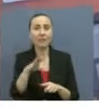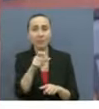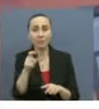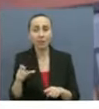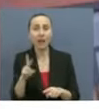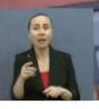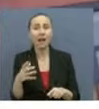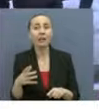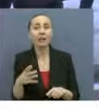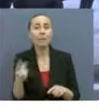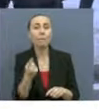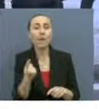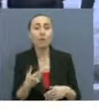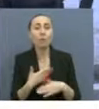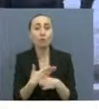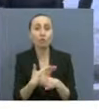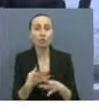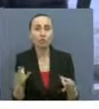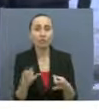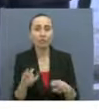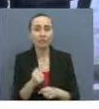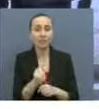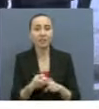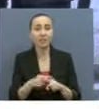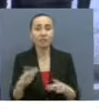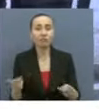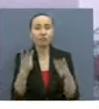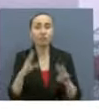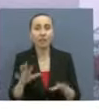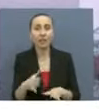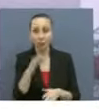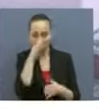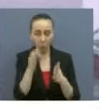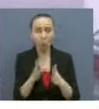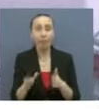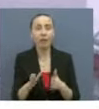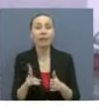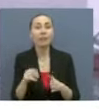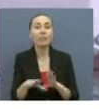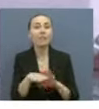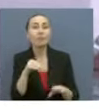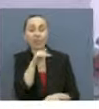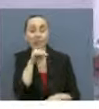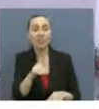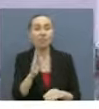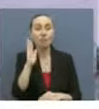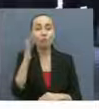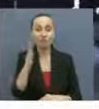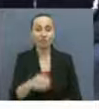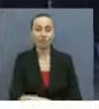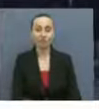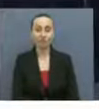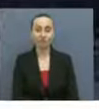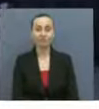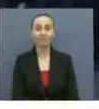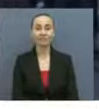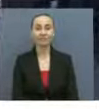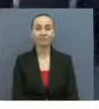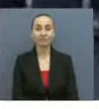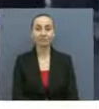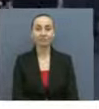первую помощь в случае возгорания. Для некоторых полученный опыт может повлиять на выбор профессии в будущем. Анель Бесенбаева, Айгуль